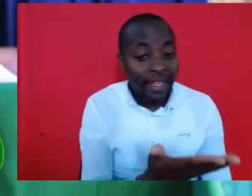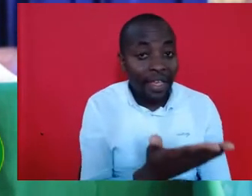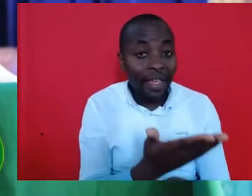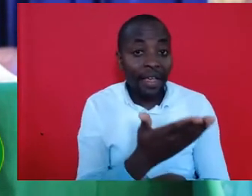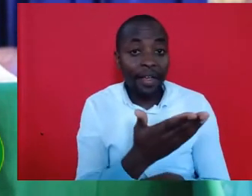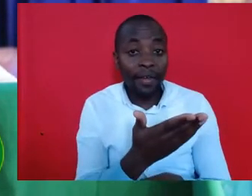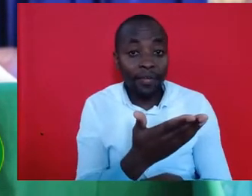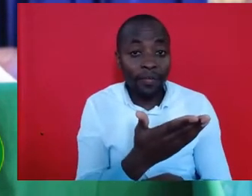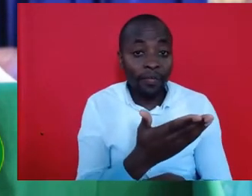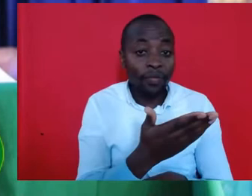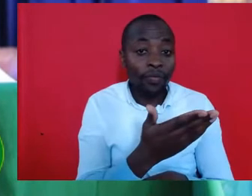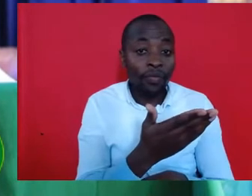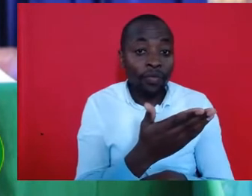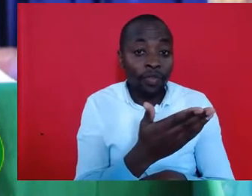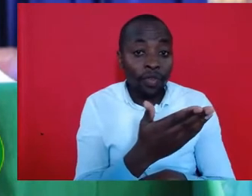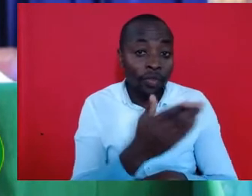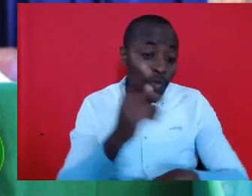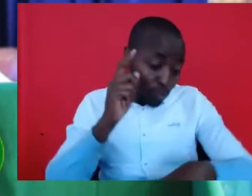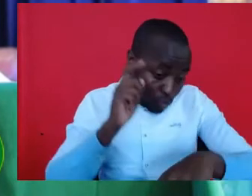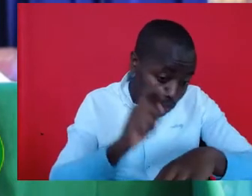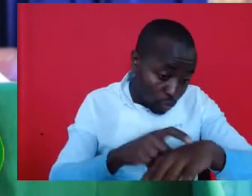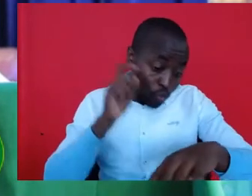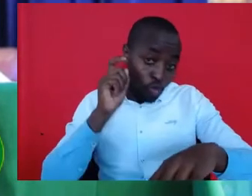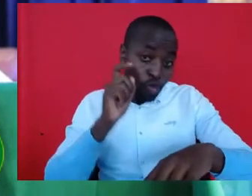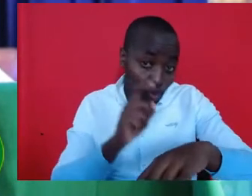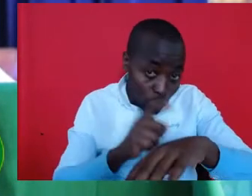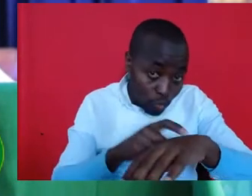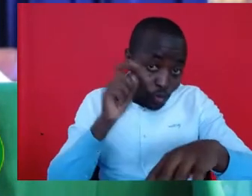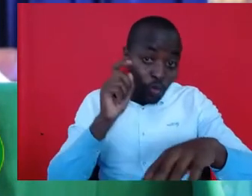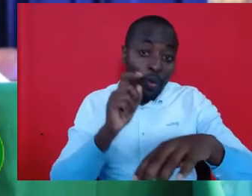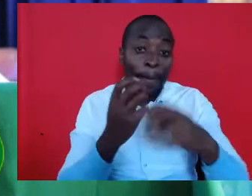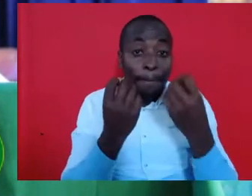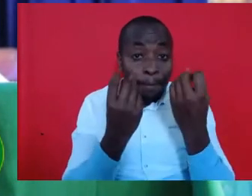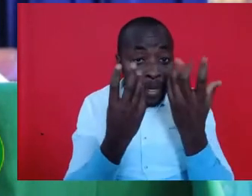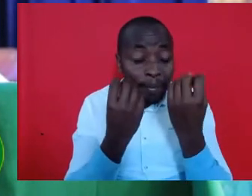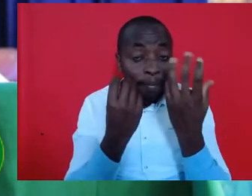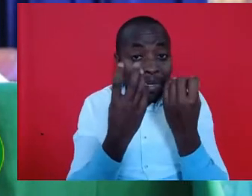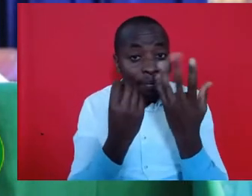mbu ambao huleta malaria walikuwa wengi sana.